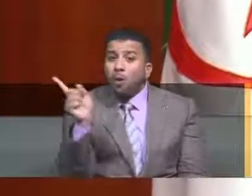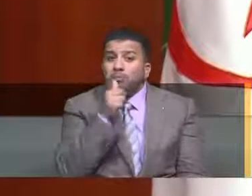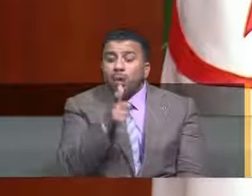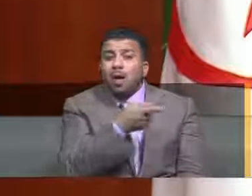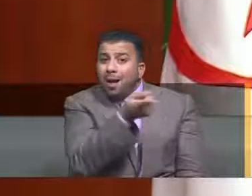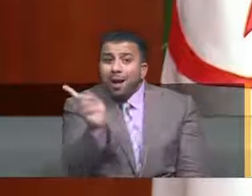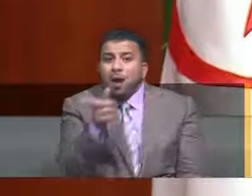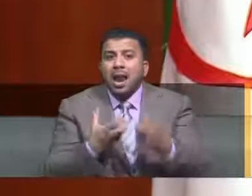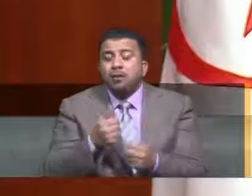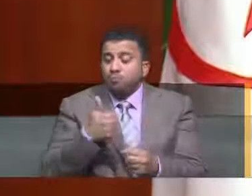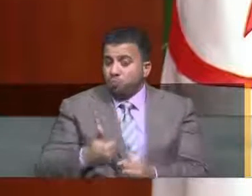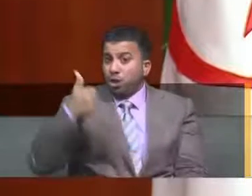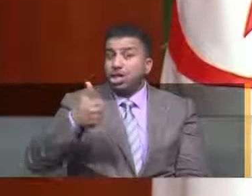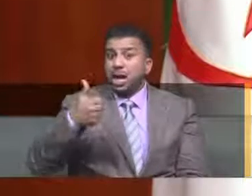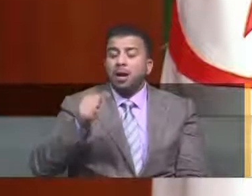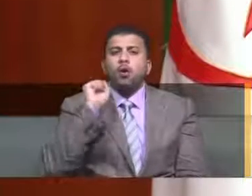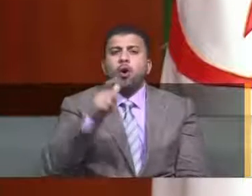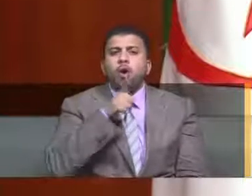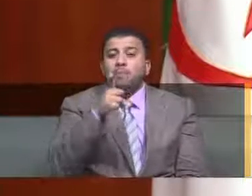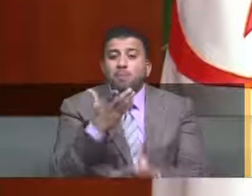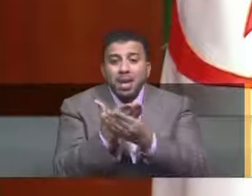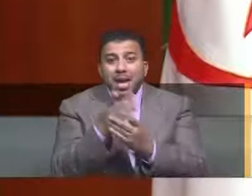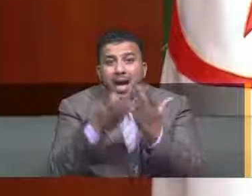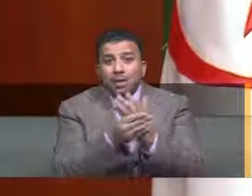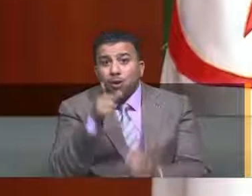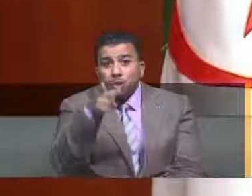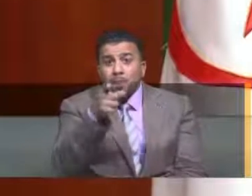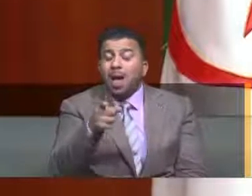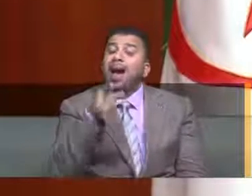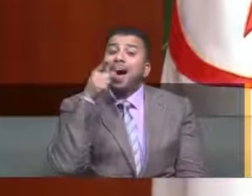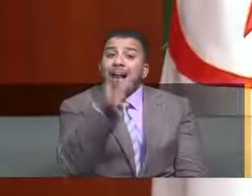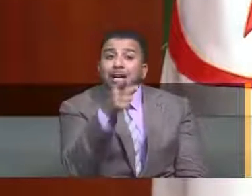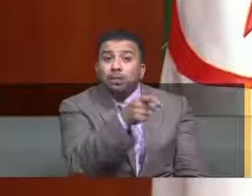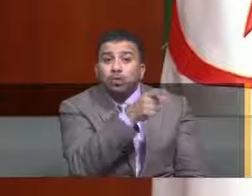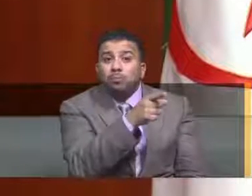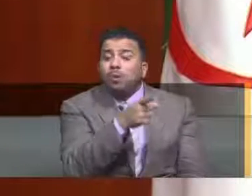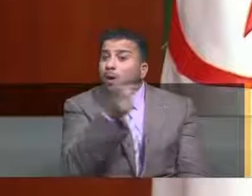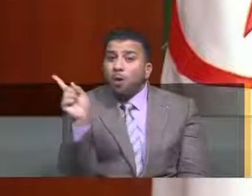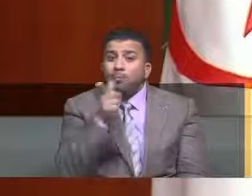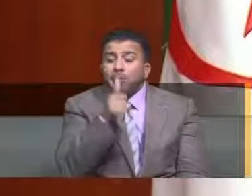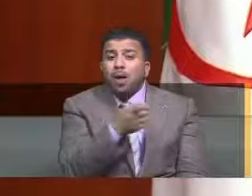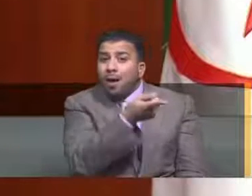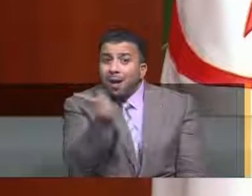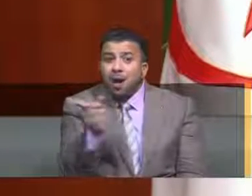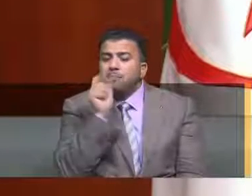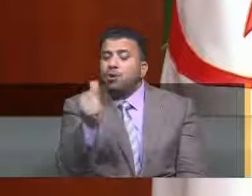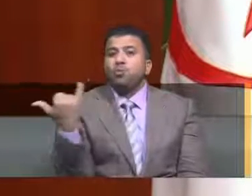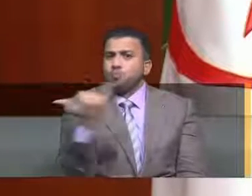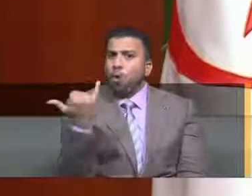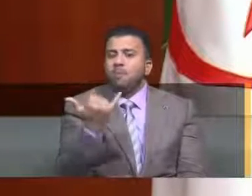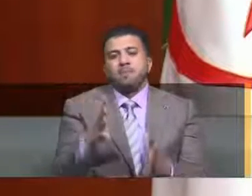الدور المنتجة وبيدكم ذلك وأنتم أحرياء بهذا الدور